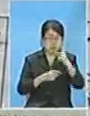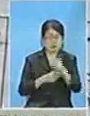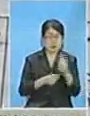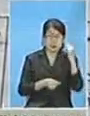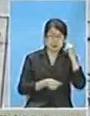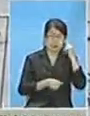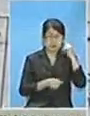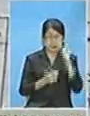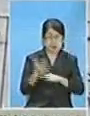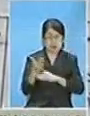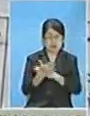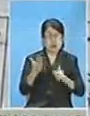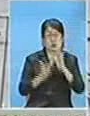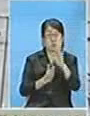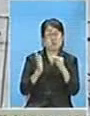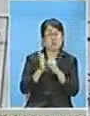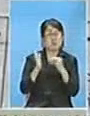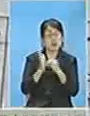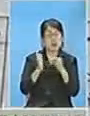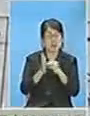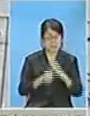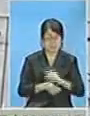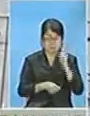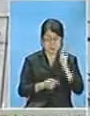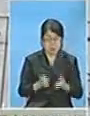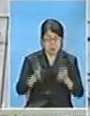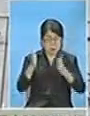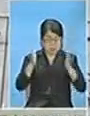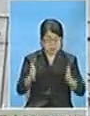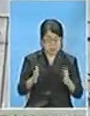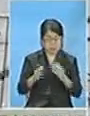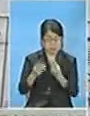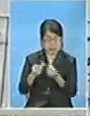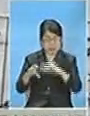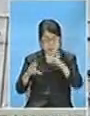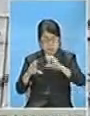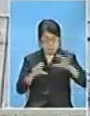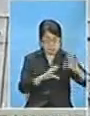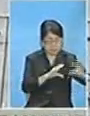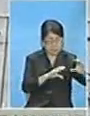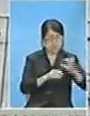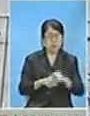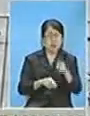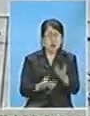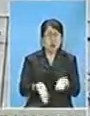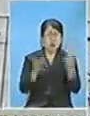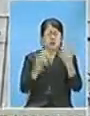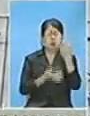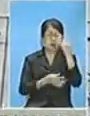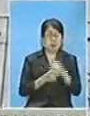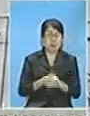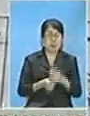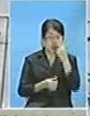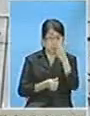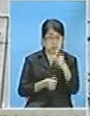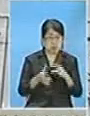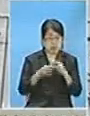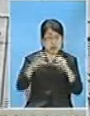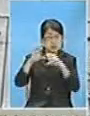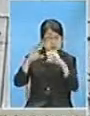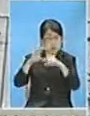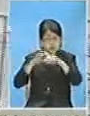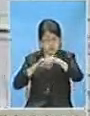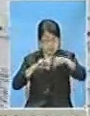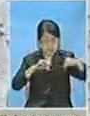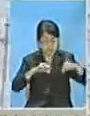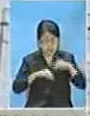ท่อระบายน้ำสองจุดที่อยู่ด้านข้างที่ท่านไปรื้อนี่แหละครับแล้วท่านดูนะครับรอบพื้นที่ศรีนครินทร์ทั้งหมดจะมีสถานีสูบ